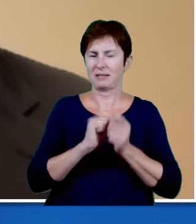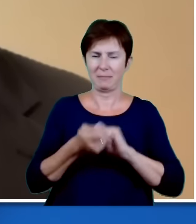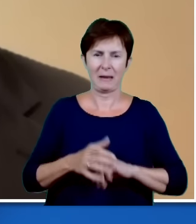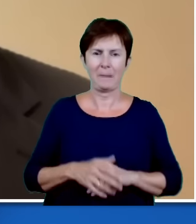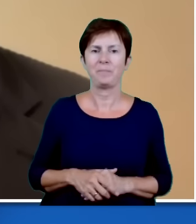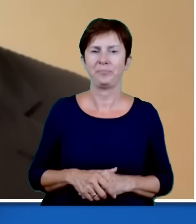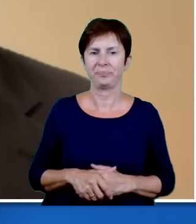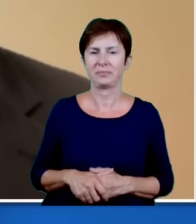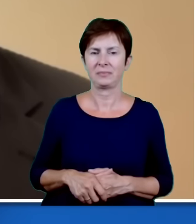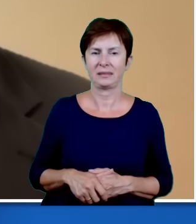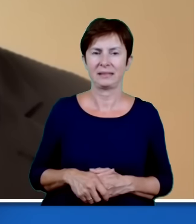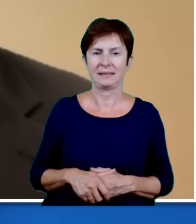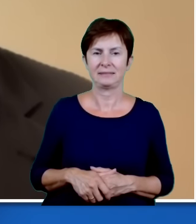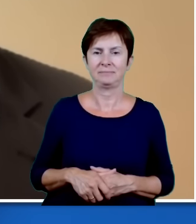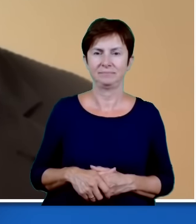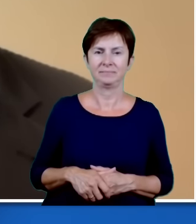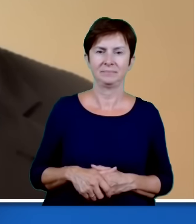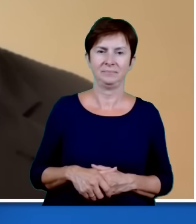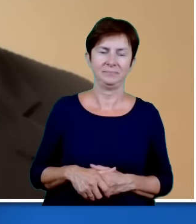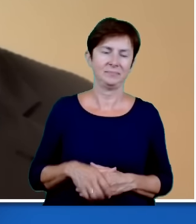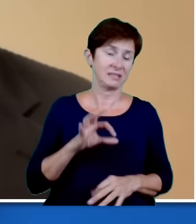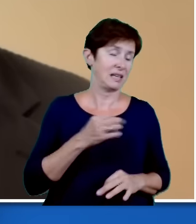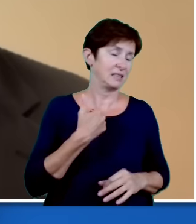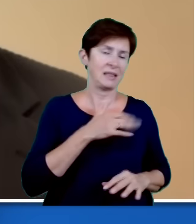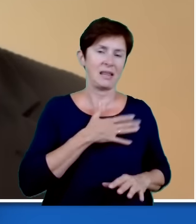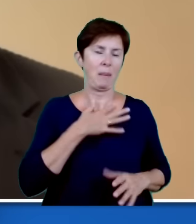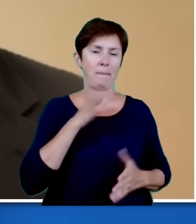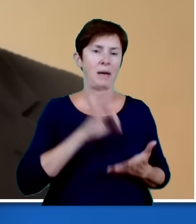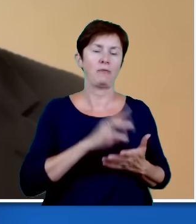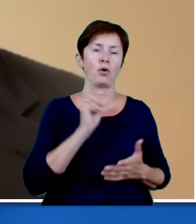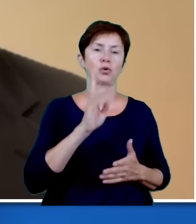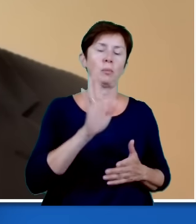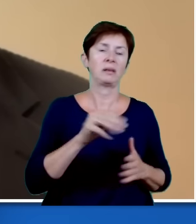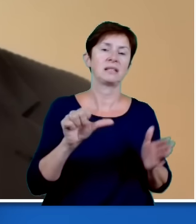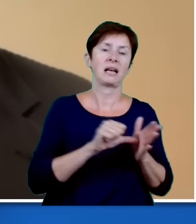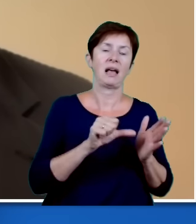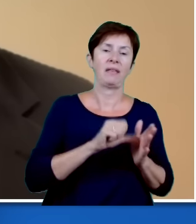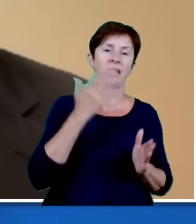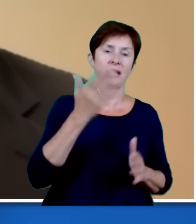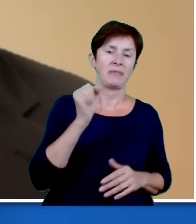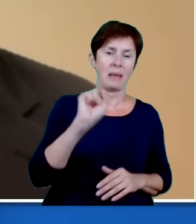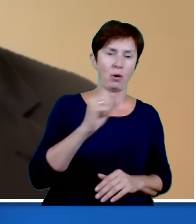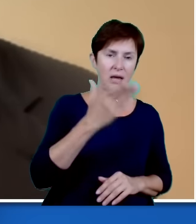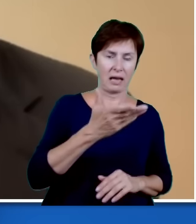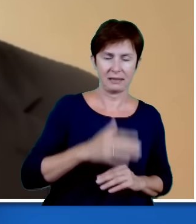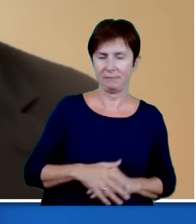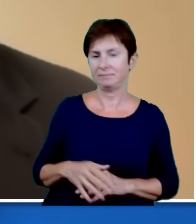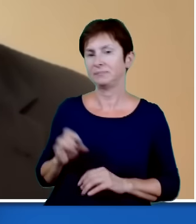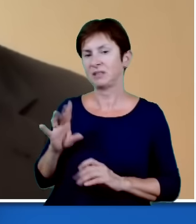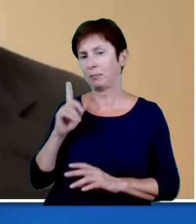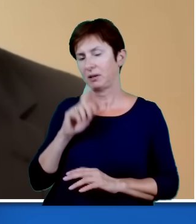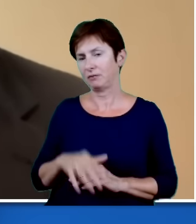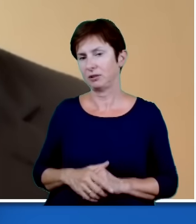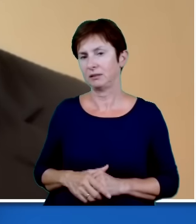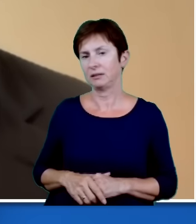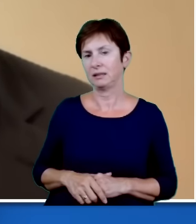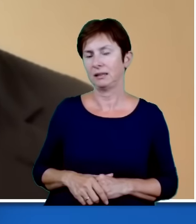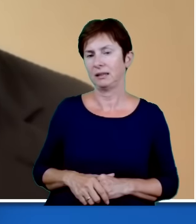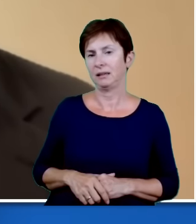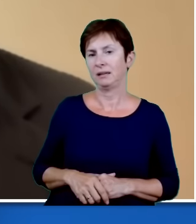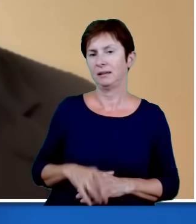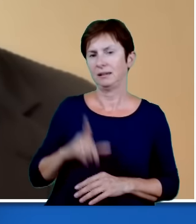zmienia w tym momencie nie mamy pewności kto będzie kandydatem demokratów tak chociaż faworytką jest